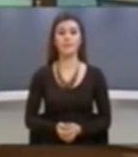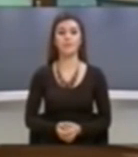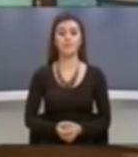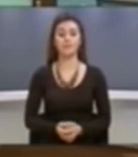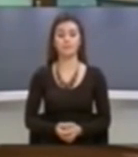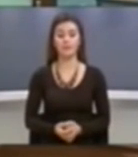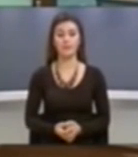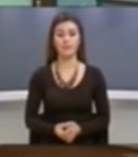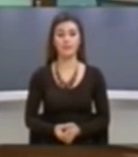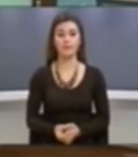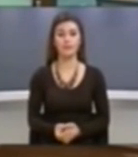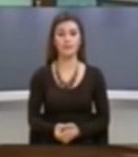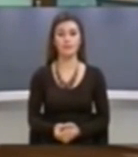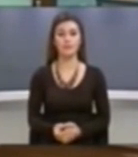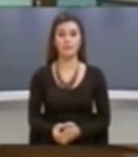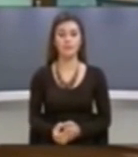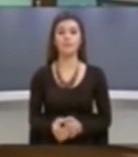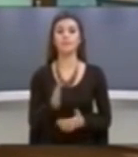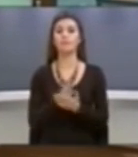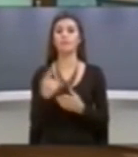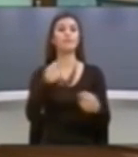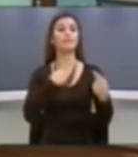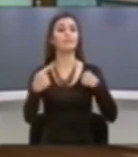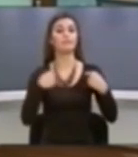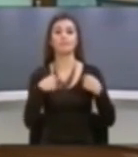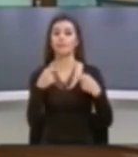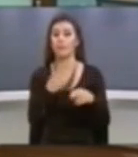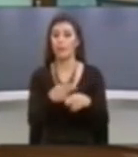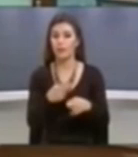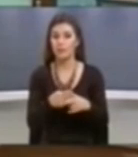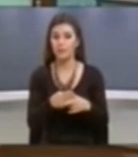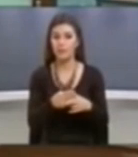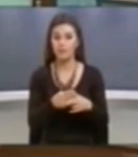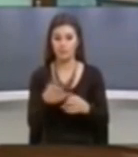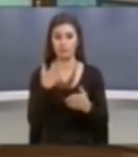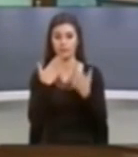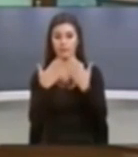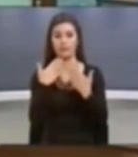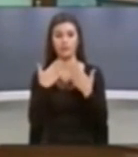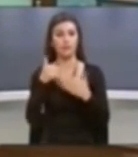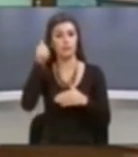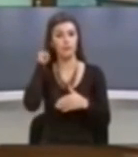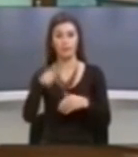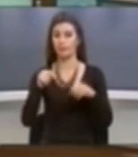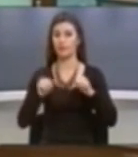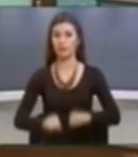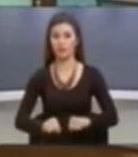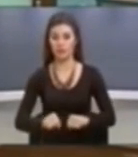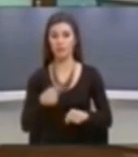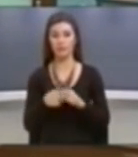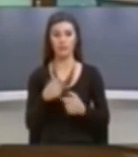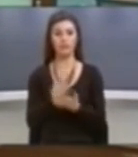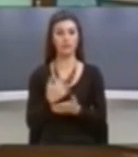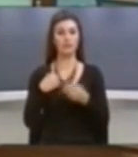me qenë që pat apostrofimet veçanta lidhur me seancën e djeshme të qeverisë dhe lidhur me